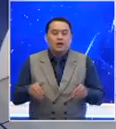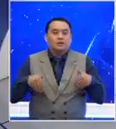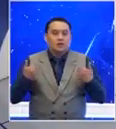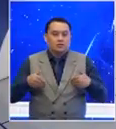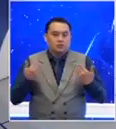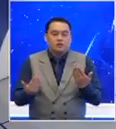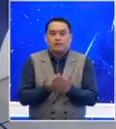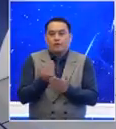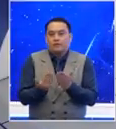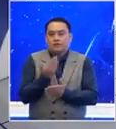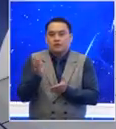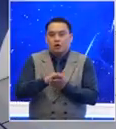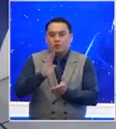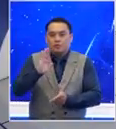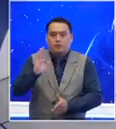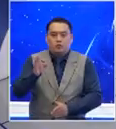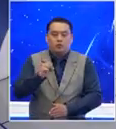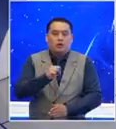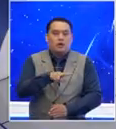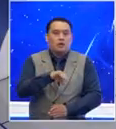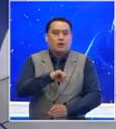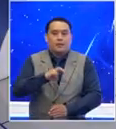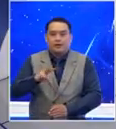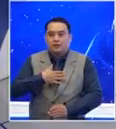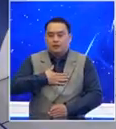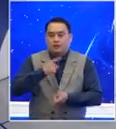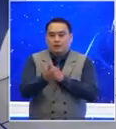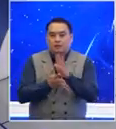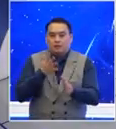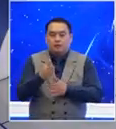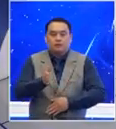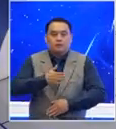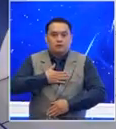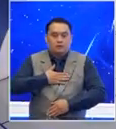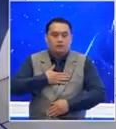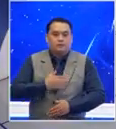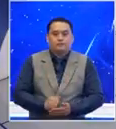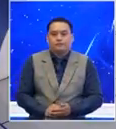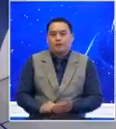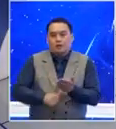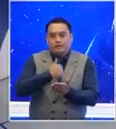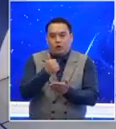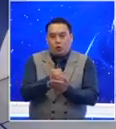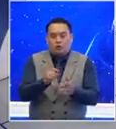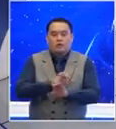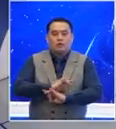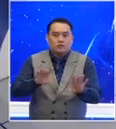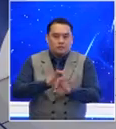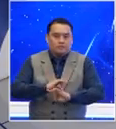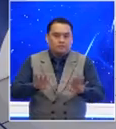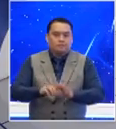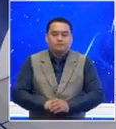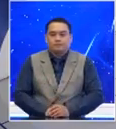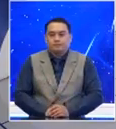Здравствуйте! Время новостей на телеканале ЖТСУ, в студии Еламан Раимбеков, и сурдоперевод обеспечивает Марат Жумабеков. И в начале выпуска коротко о